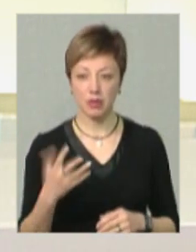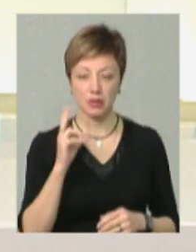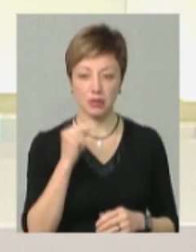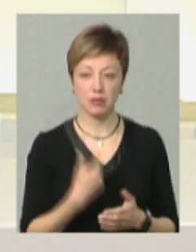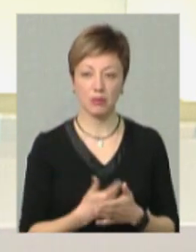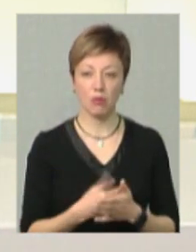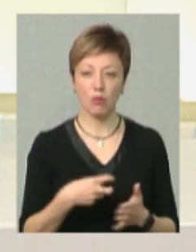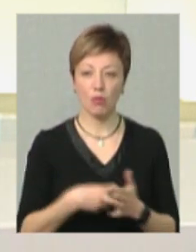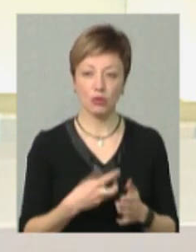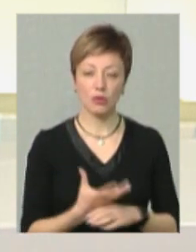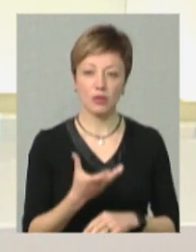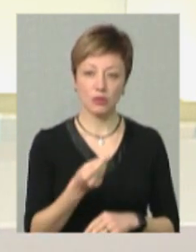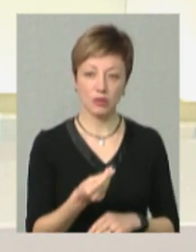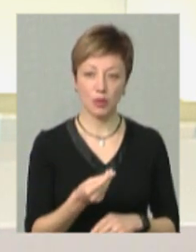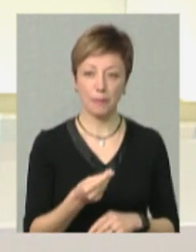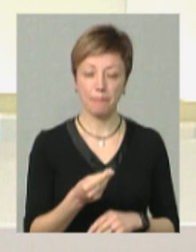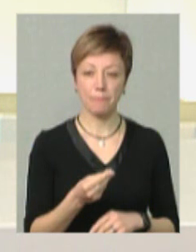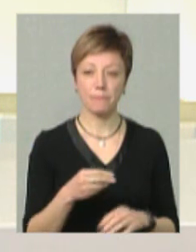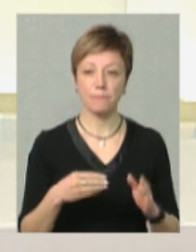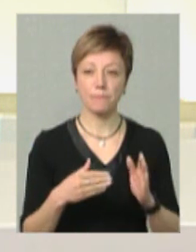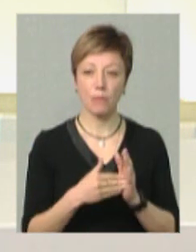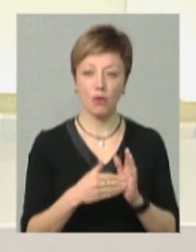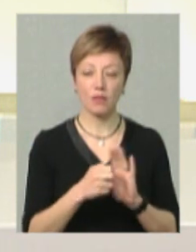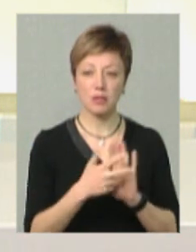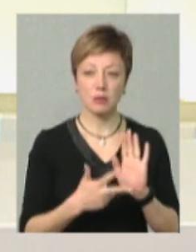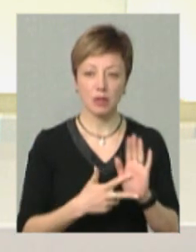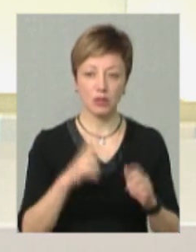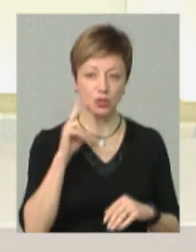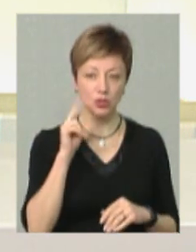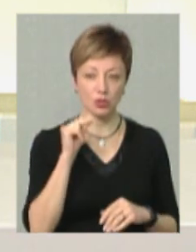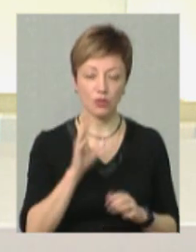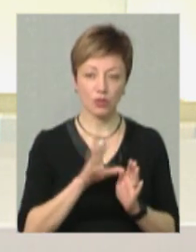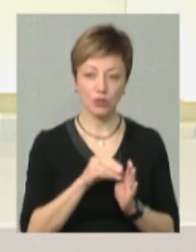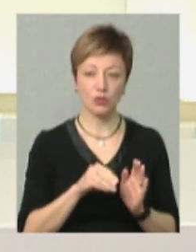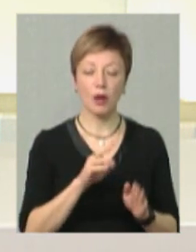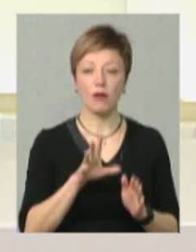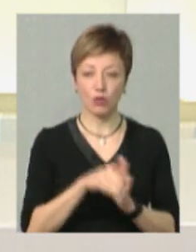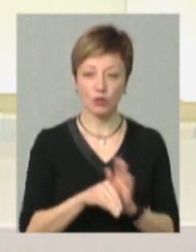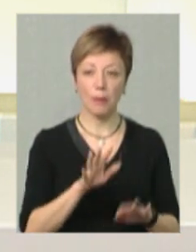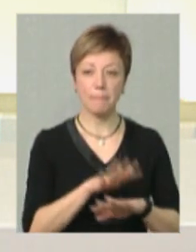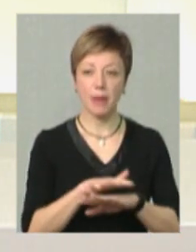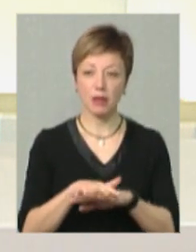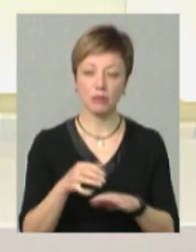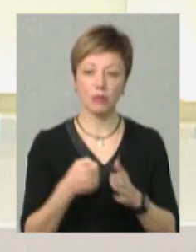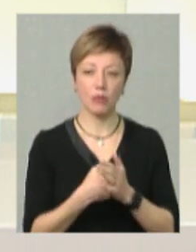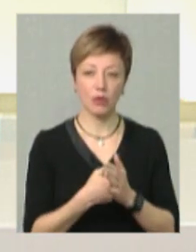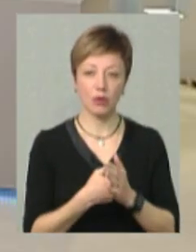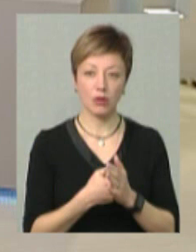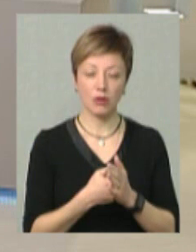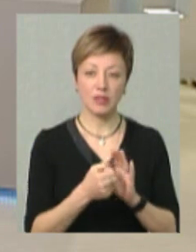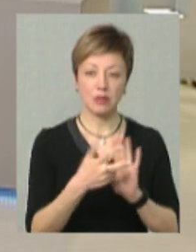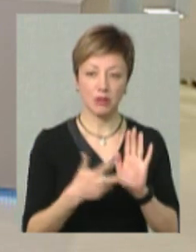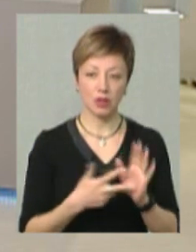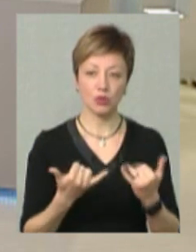до прикладу, пошту профінансували вже по 18 число включно, і банки по 15 число профінансовані.